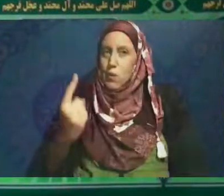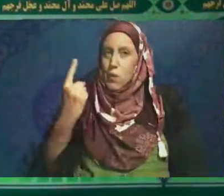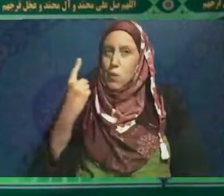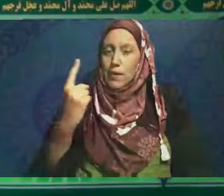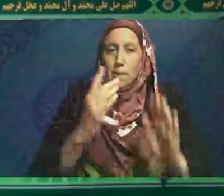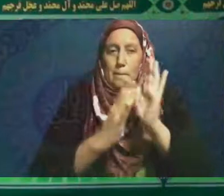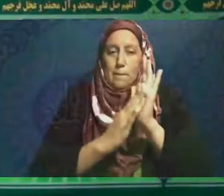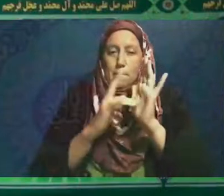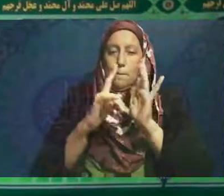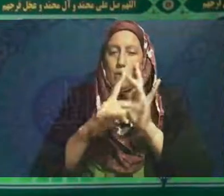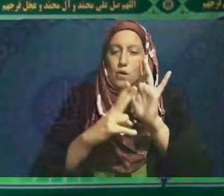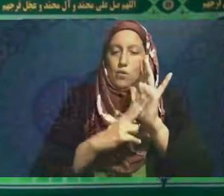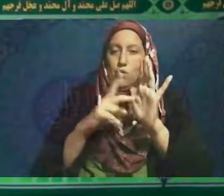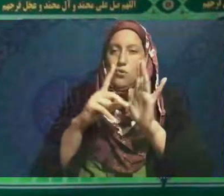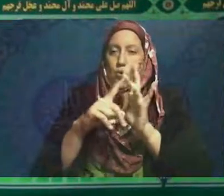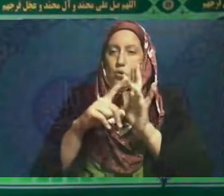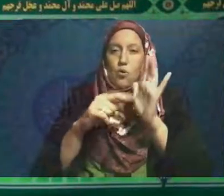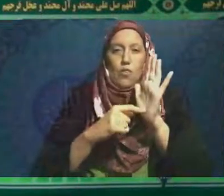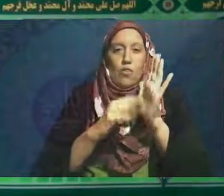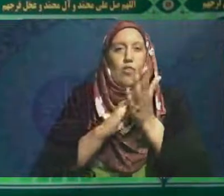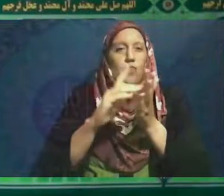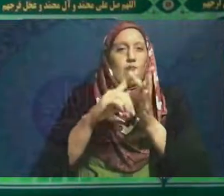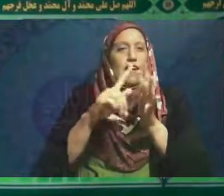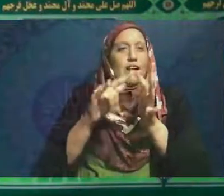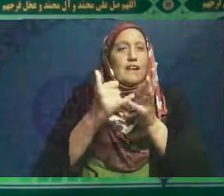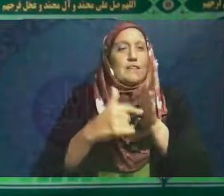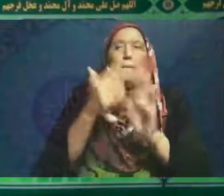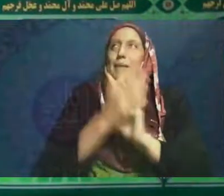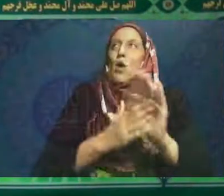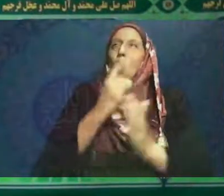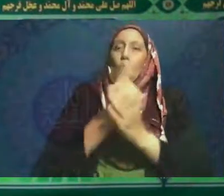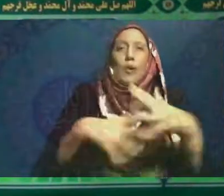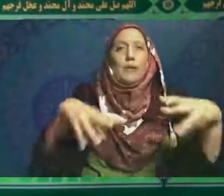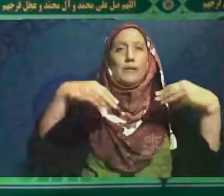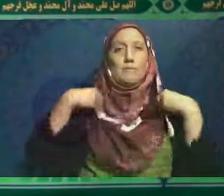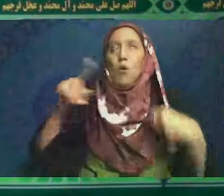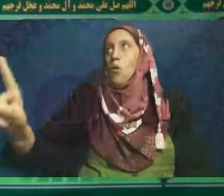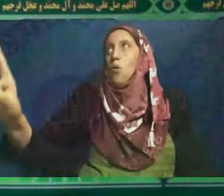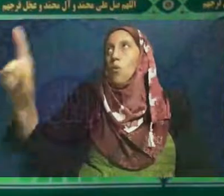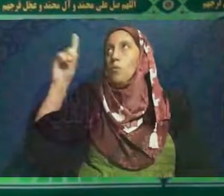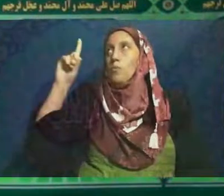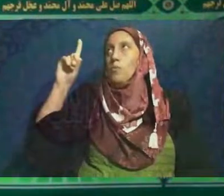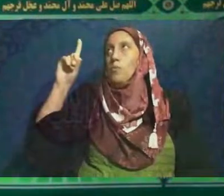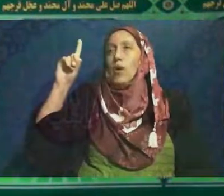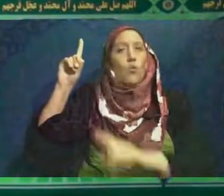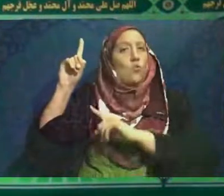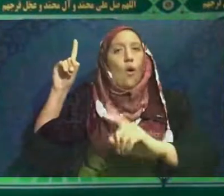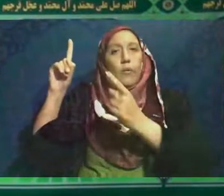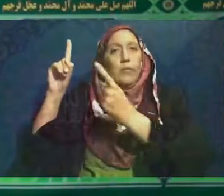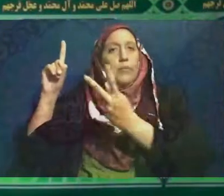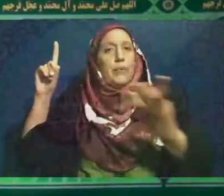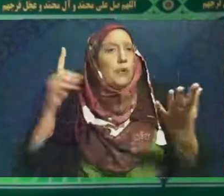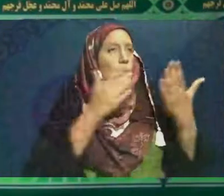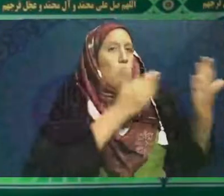should be among those who are muwahideen and believe only in one unique God. That's why Quran says, وَلَا يَمْلِكُ الَّذِينَ